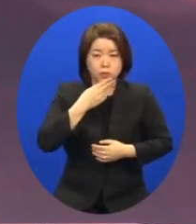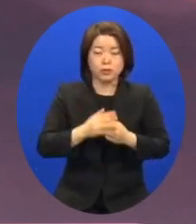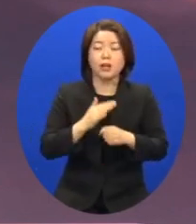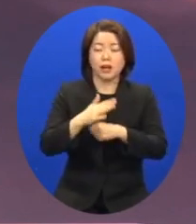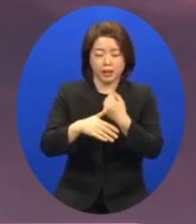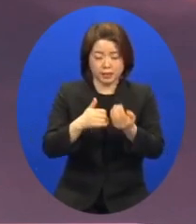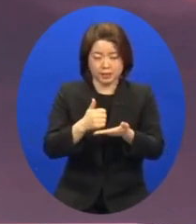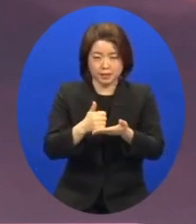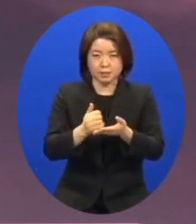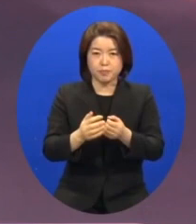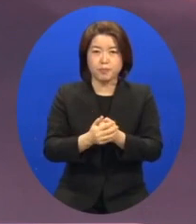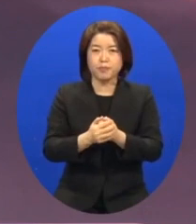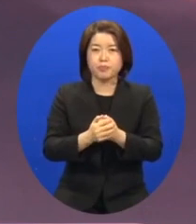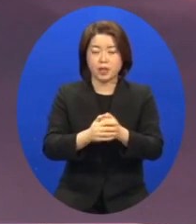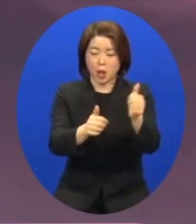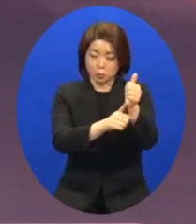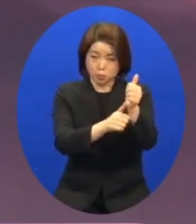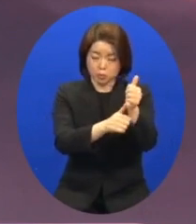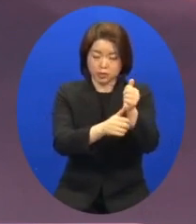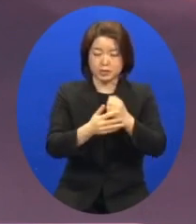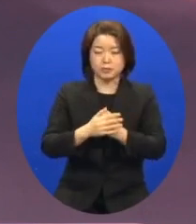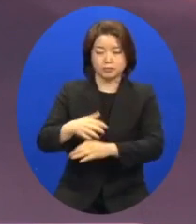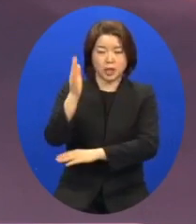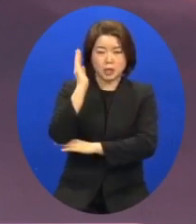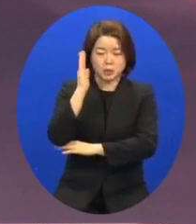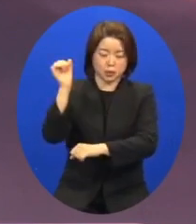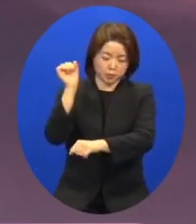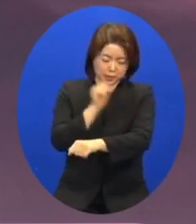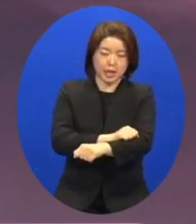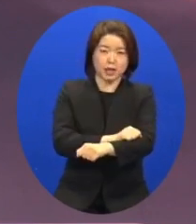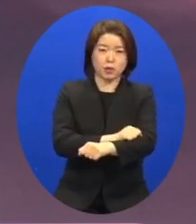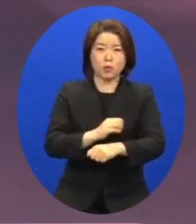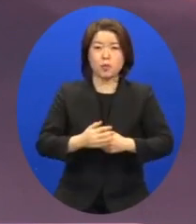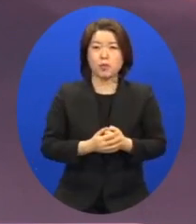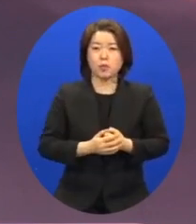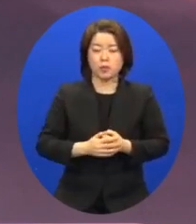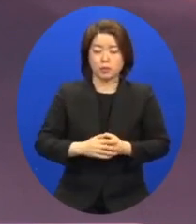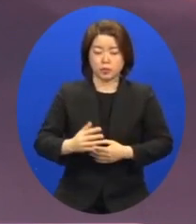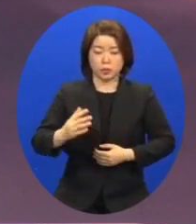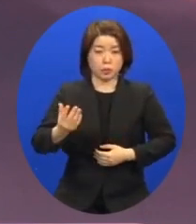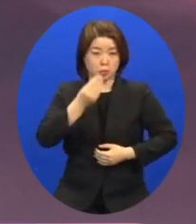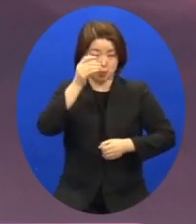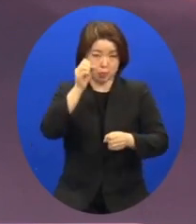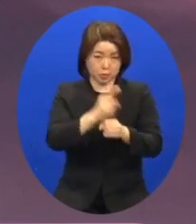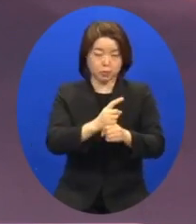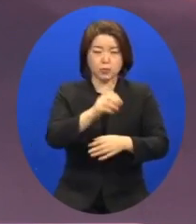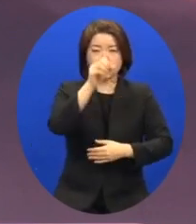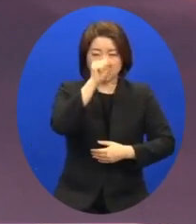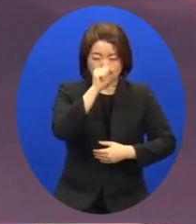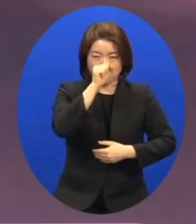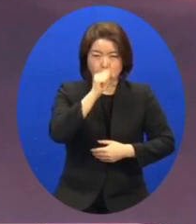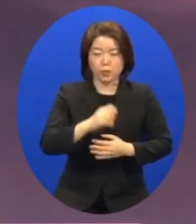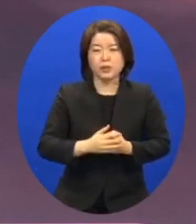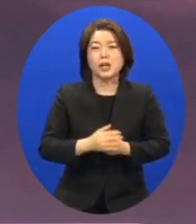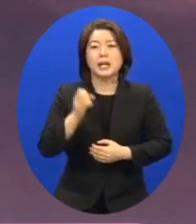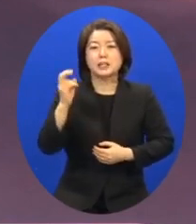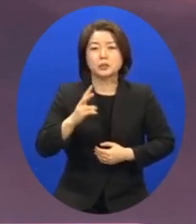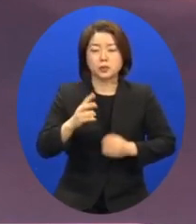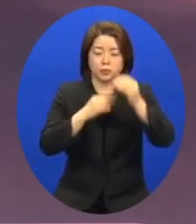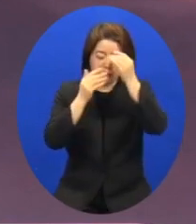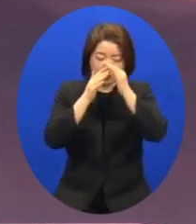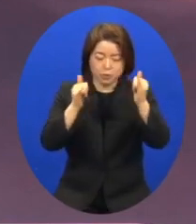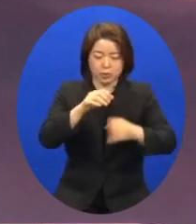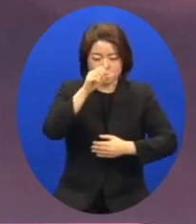하나님 설교도 잘 하시고 또 성품도 좋으시고 또 성도들과